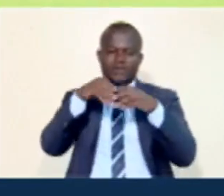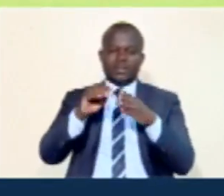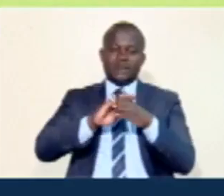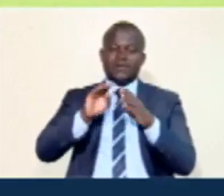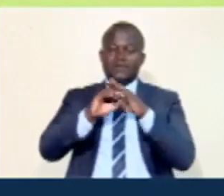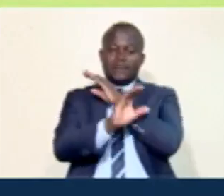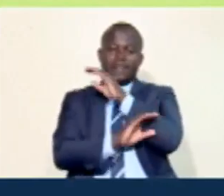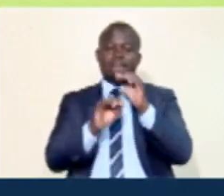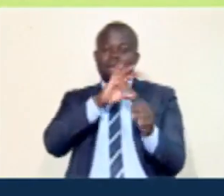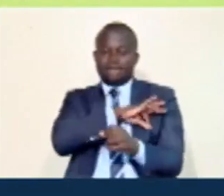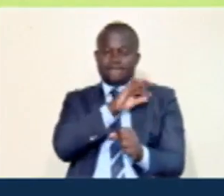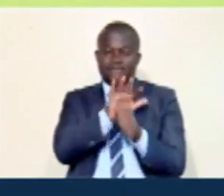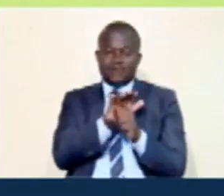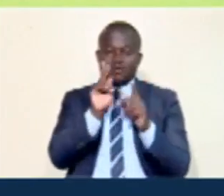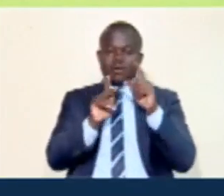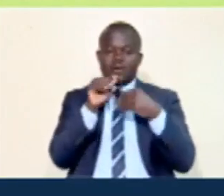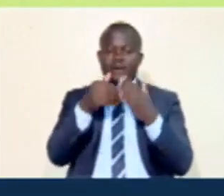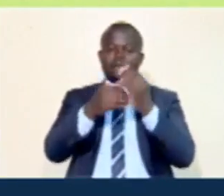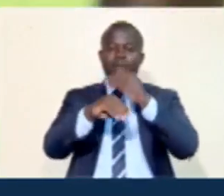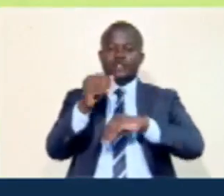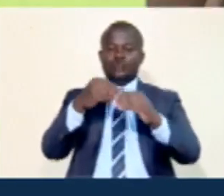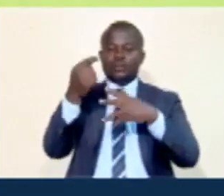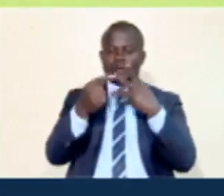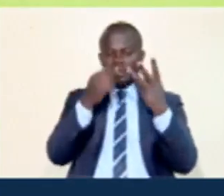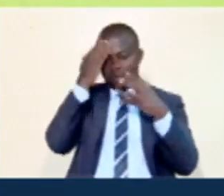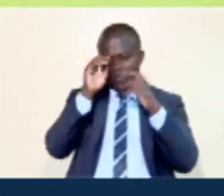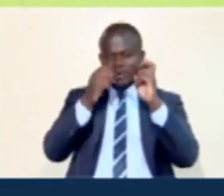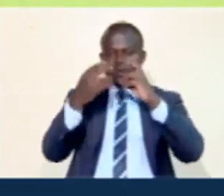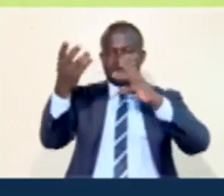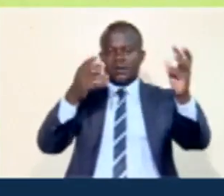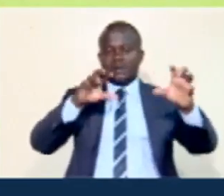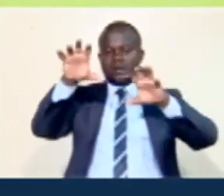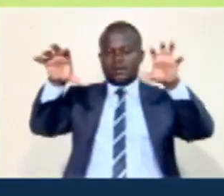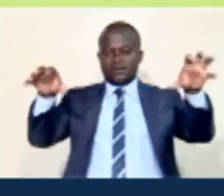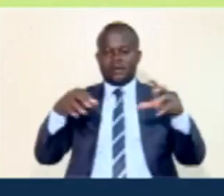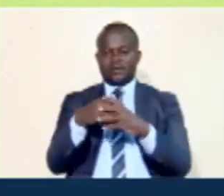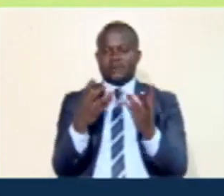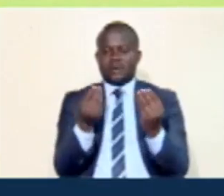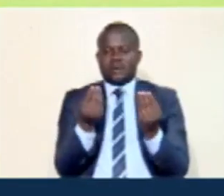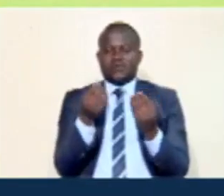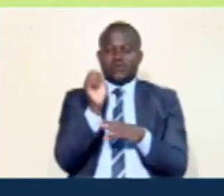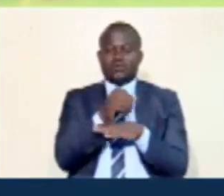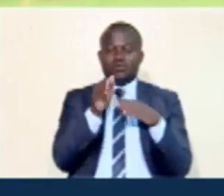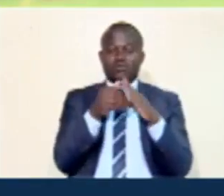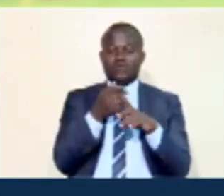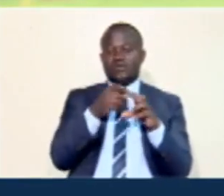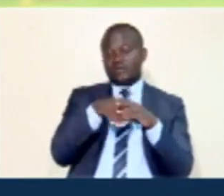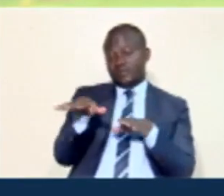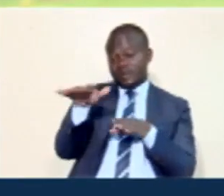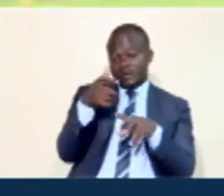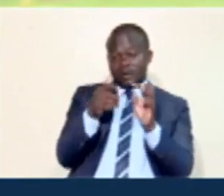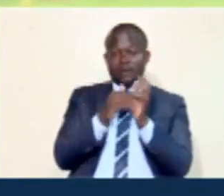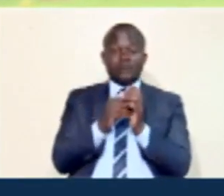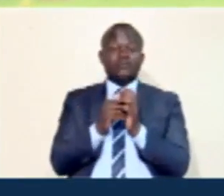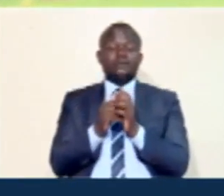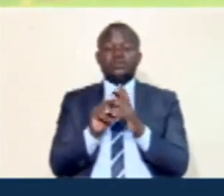mu gihugu, ni inyungu nyinshi ku bantu bacuruza ibintu, kubera ko kubijyana hirya no hino bizaba byoroshye kurusha ku muntu uturuka ku ruhande. Ariko baravuga ngo izibika